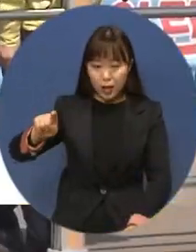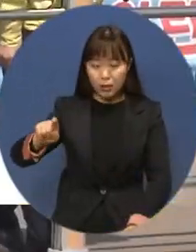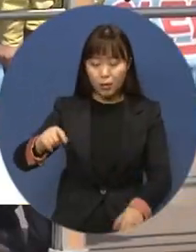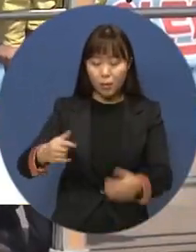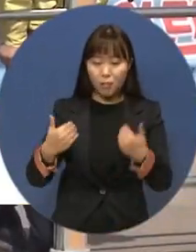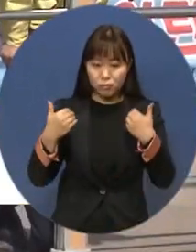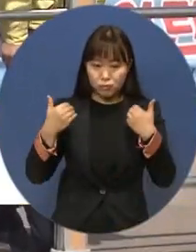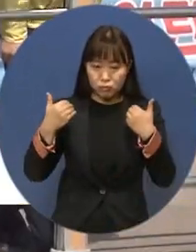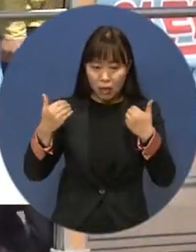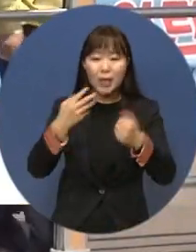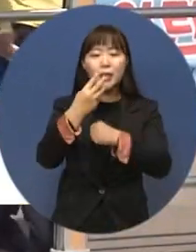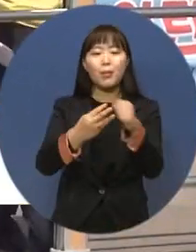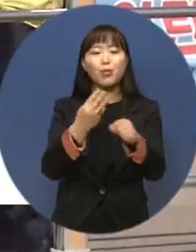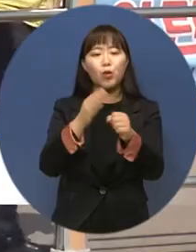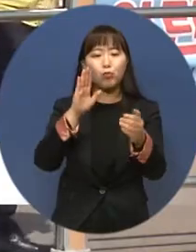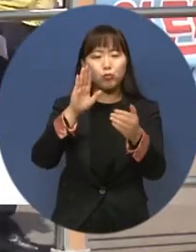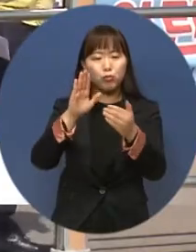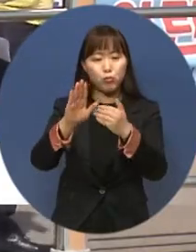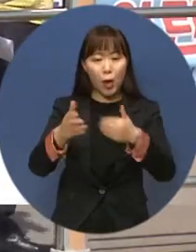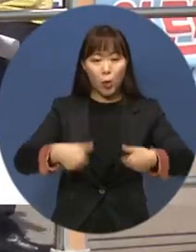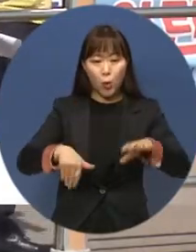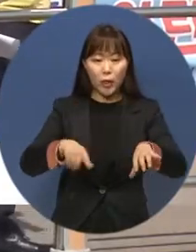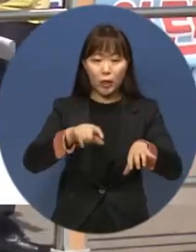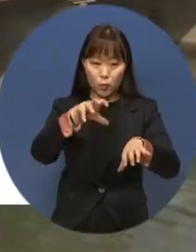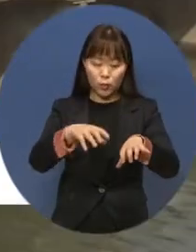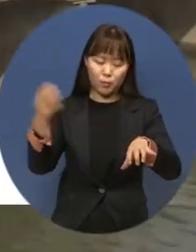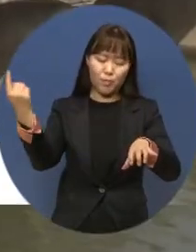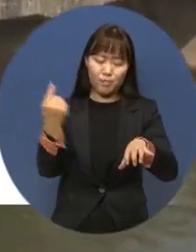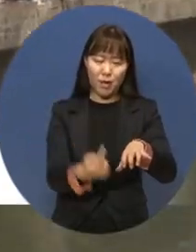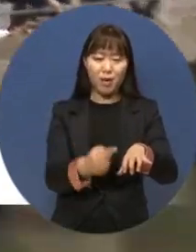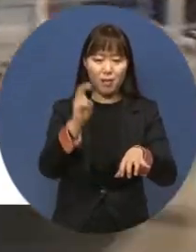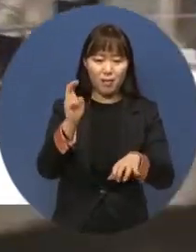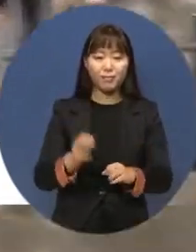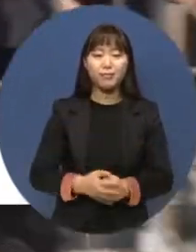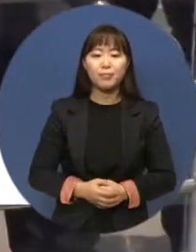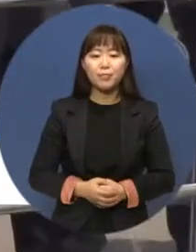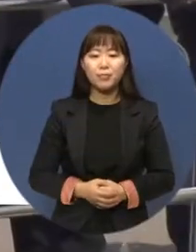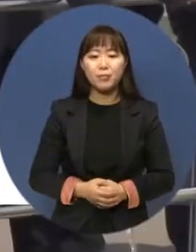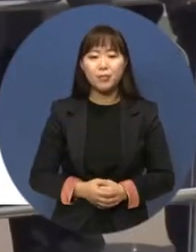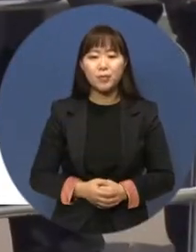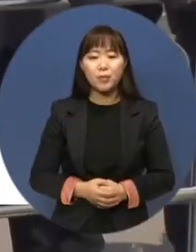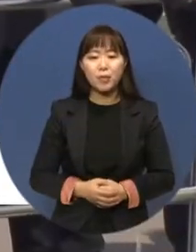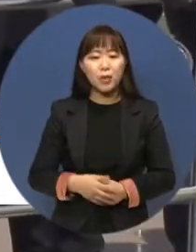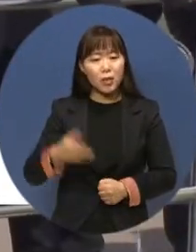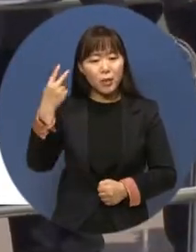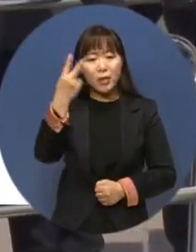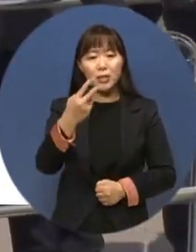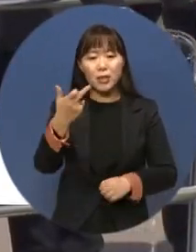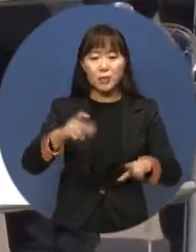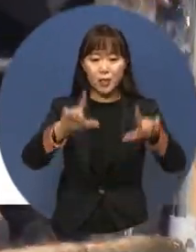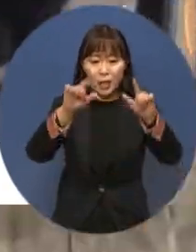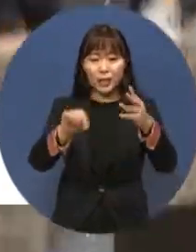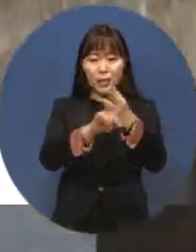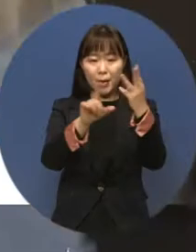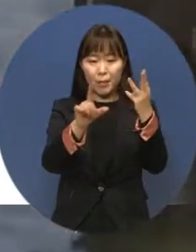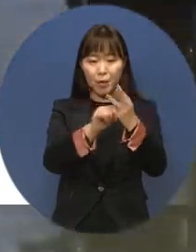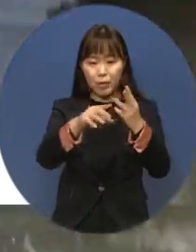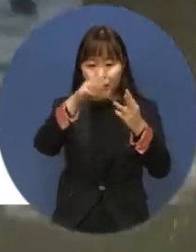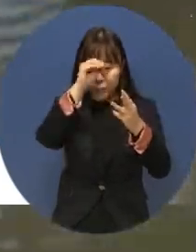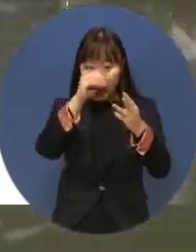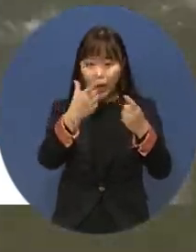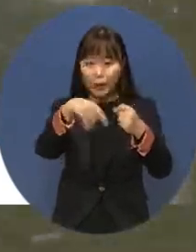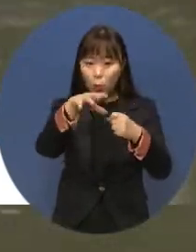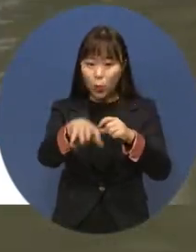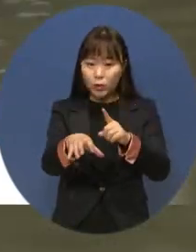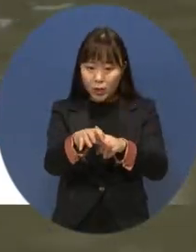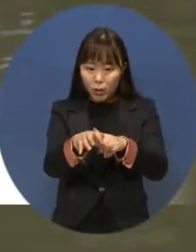3년 후 산란을 위해 고향인 동천으로 돌아오게 됩니다. 순천시는 지난 2017년 3월 시범적으로